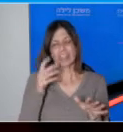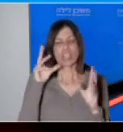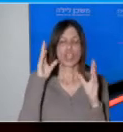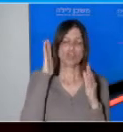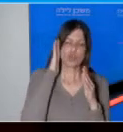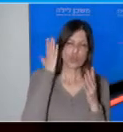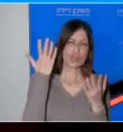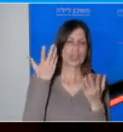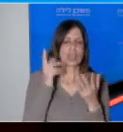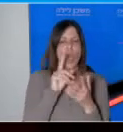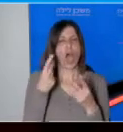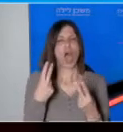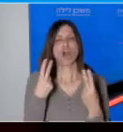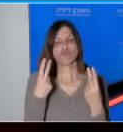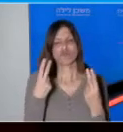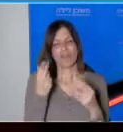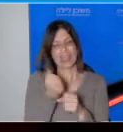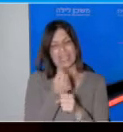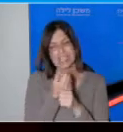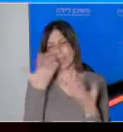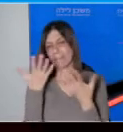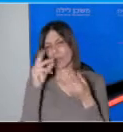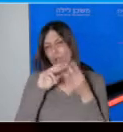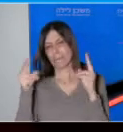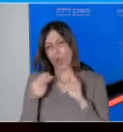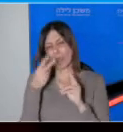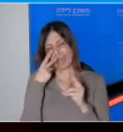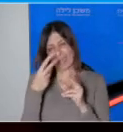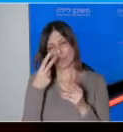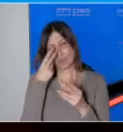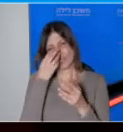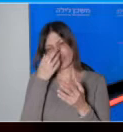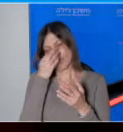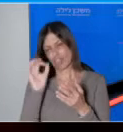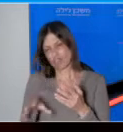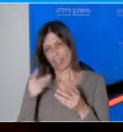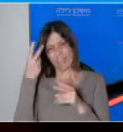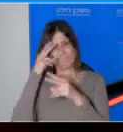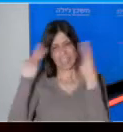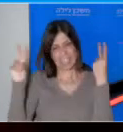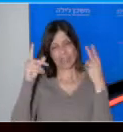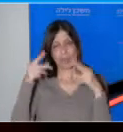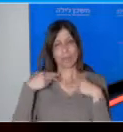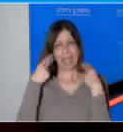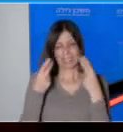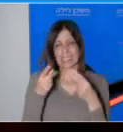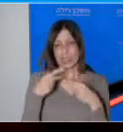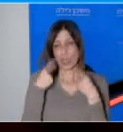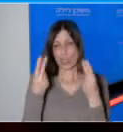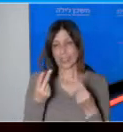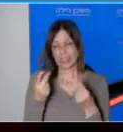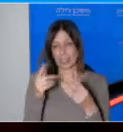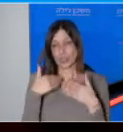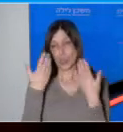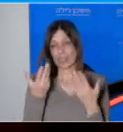לא בדיוק חשוב לו עכשיו להתעסק במה שקורה בעולם, ראינו את נטישת אפגניסטן, הוא מחזיר לו כמה נקודות באמצעות הפעולה